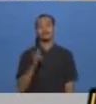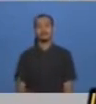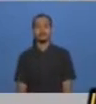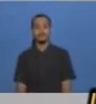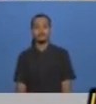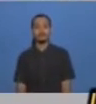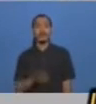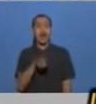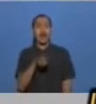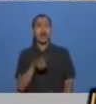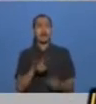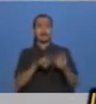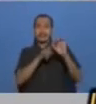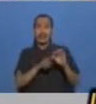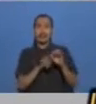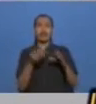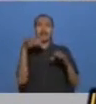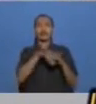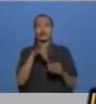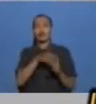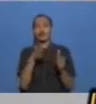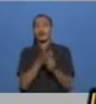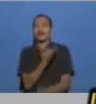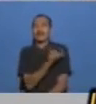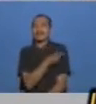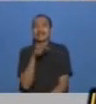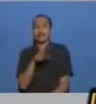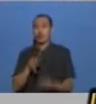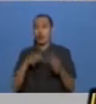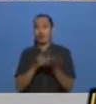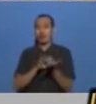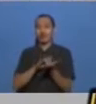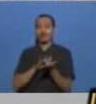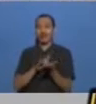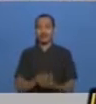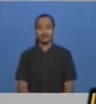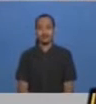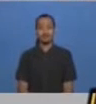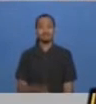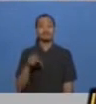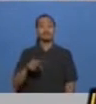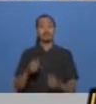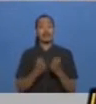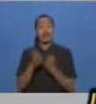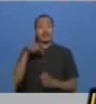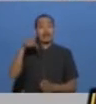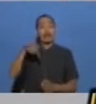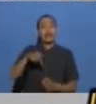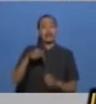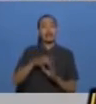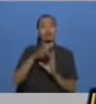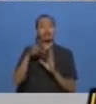juga termasuk kelompok rentan ya. Baik, sebelum kita lanjutkan lagi, saya ingin menginformasikan bahwa kegiatan ini diselenggarakan oleh